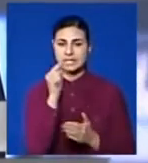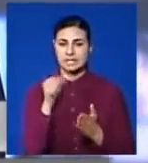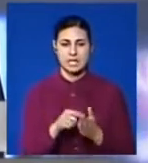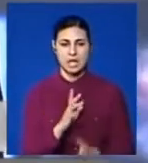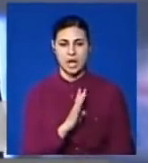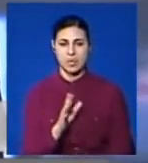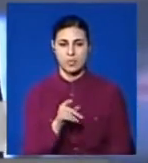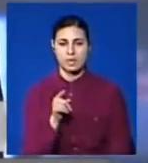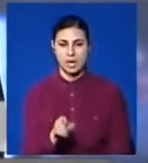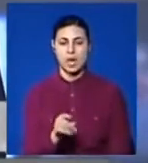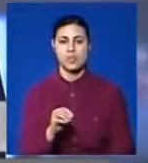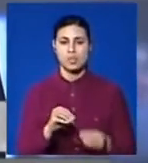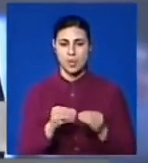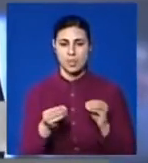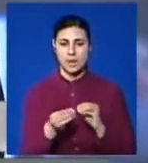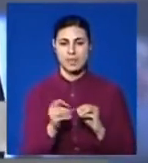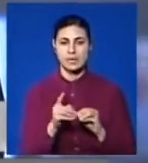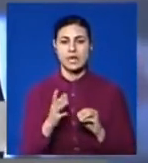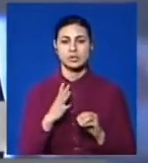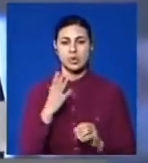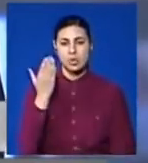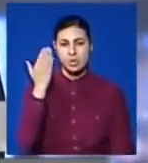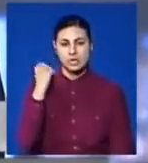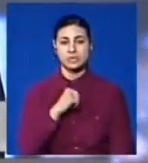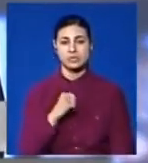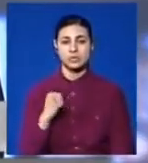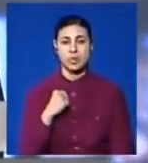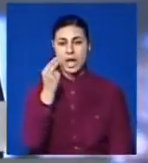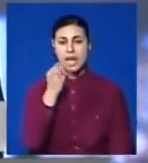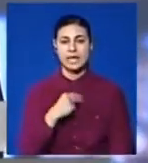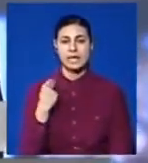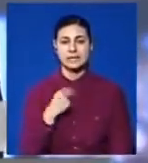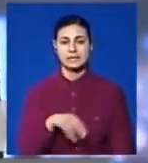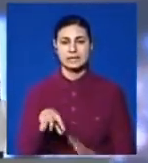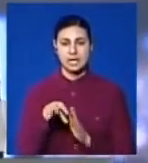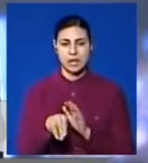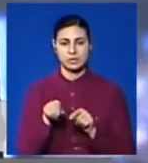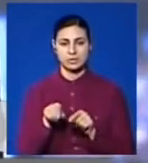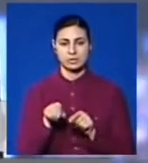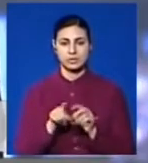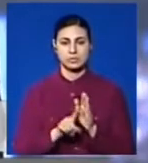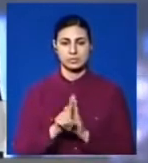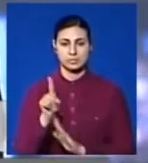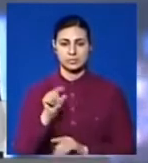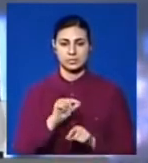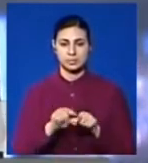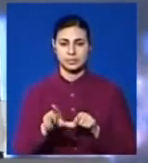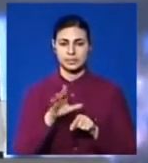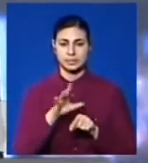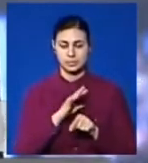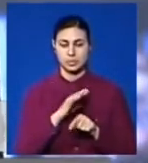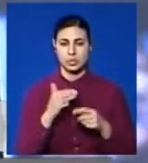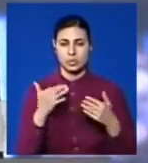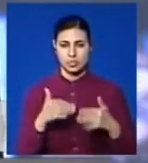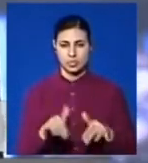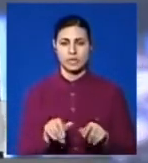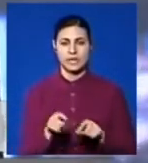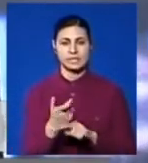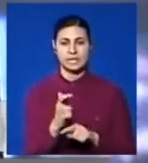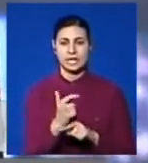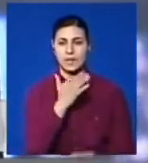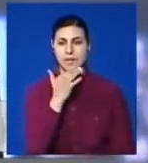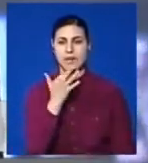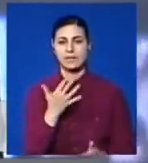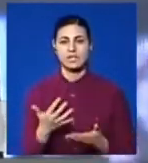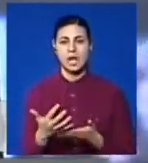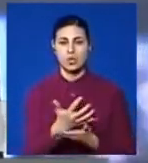საკითხი, ეს პრობლემები რაც არსებობს, თავად ეკლესიიდან საპატრიარქოსთან წამოვიდა, უკვე იმდენად